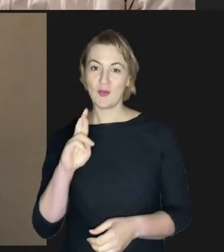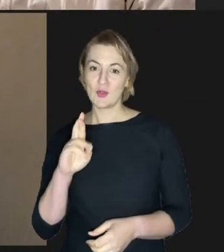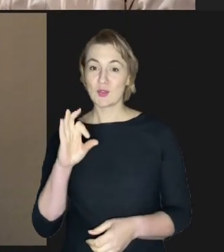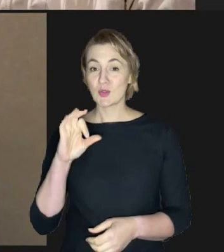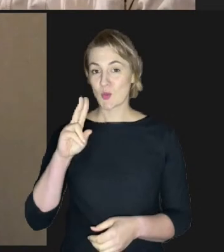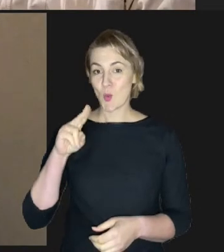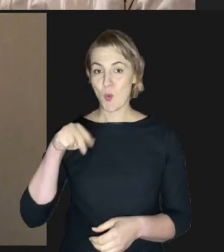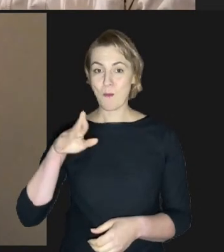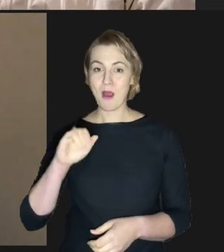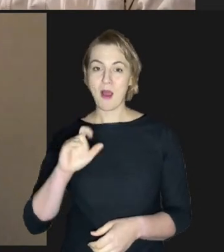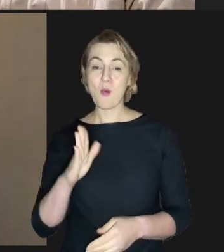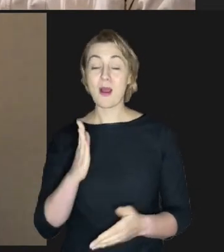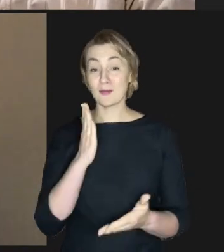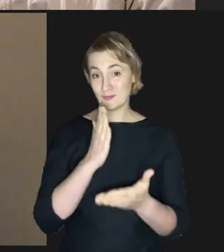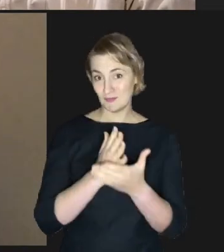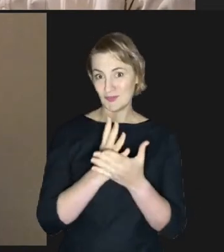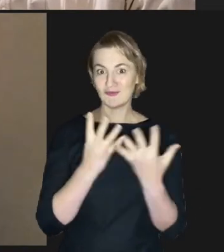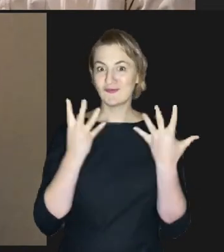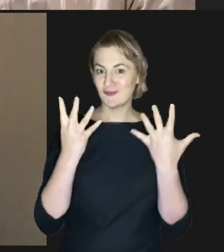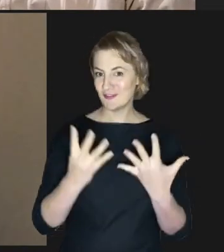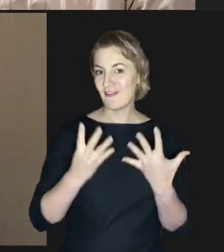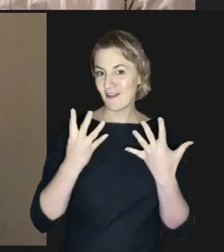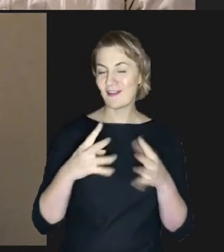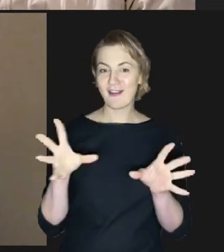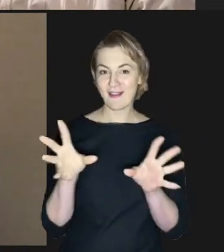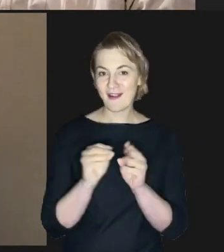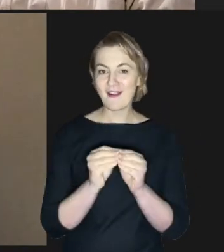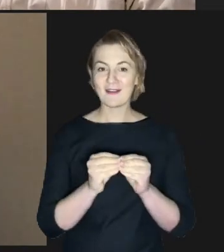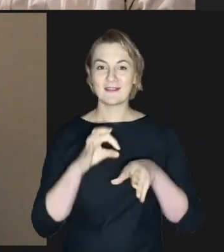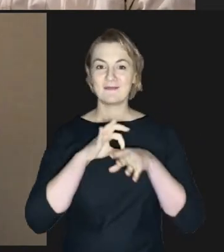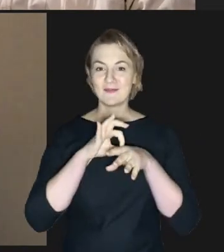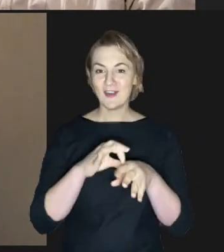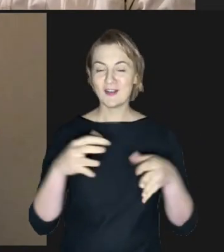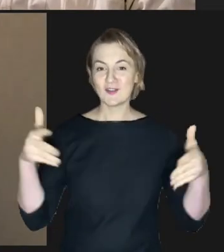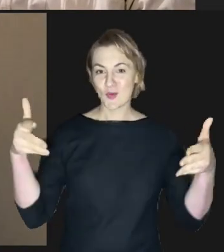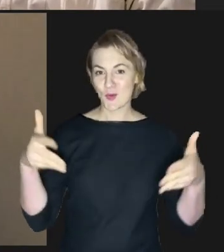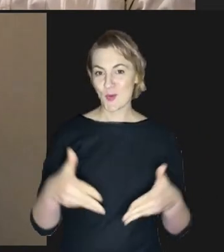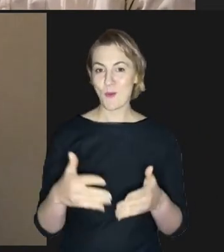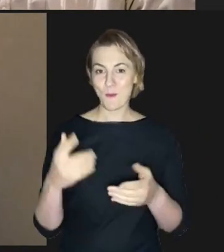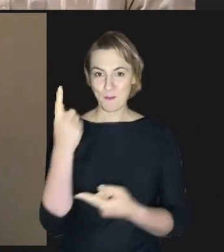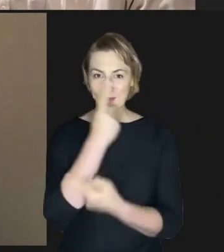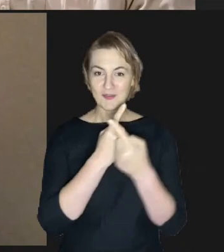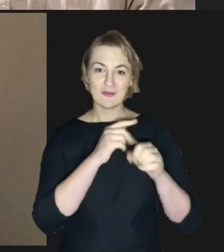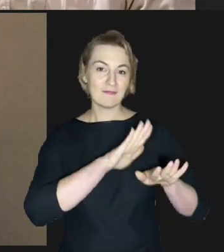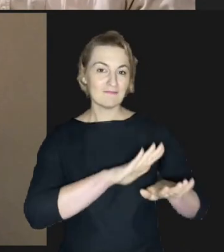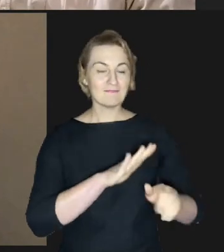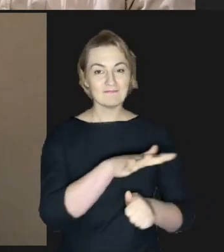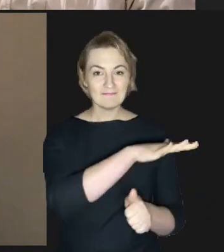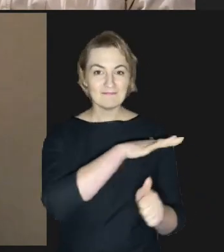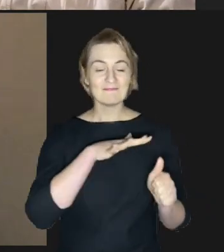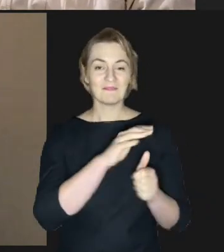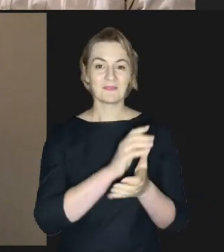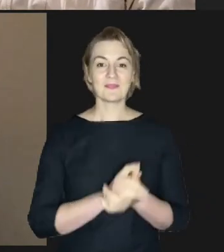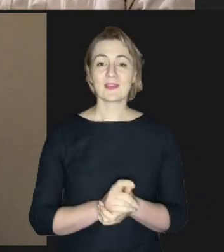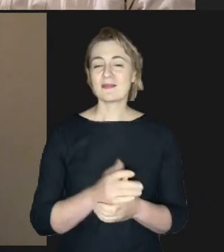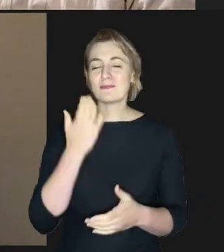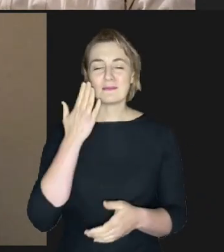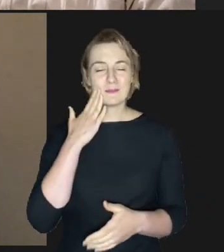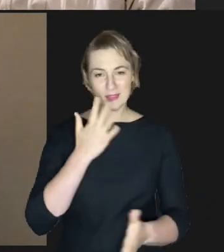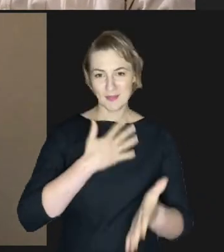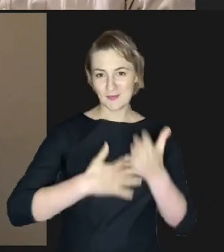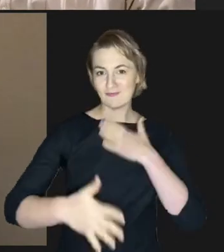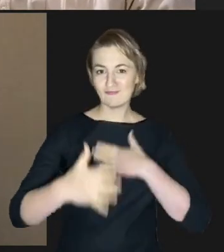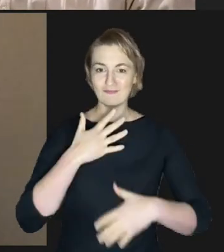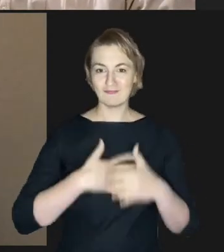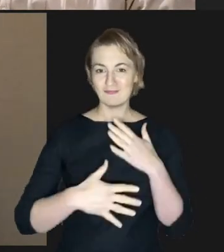od 9 lat prowadzić spotkania Klubu Myśli Ekologicznej. No i ogromnie się cieszymy, że